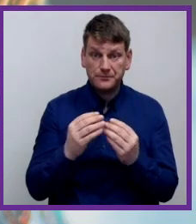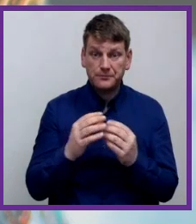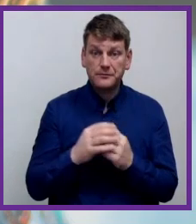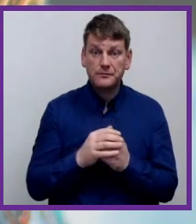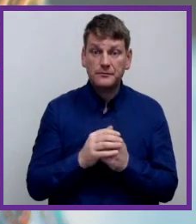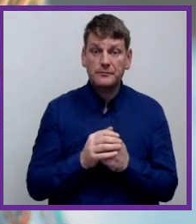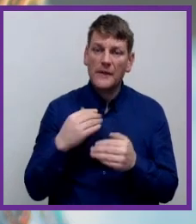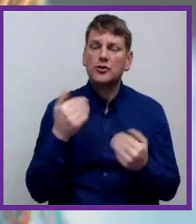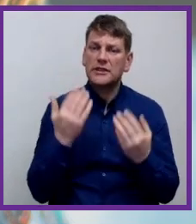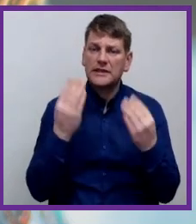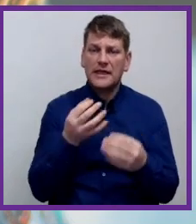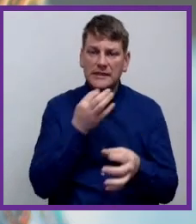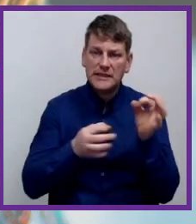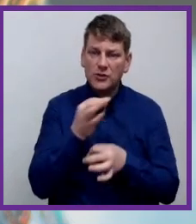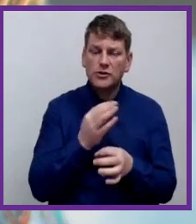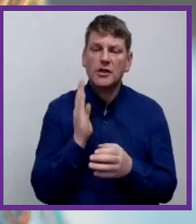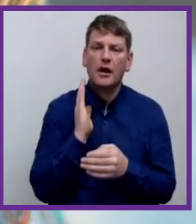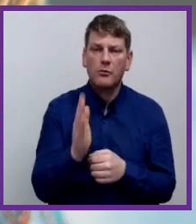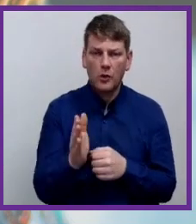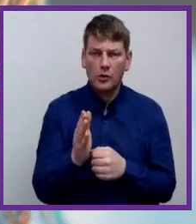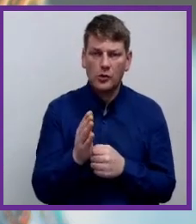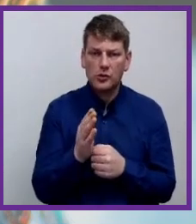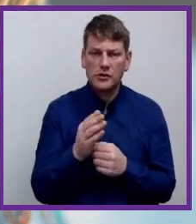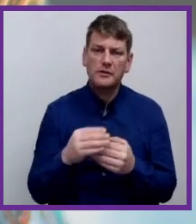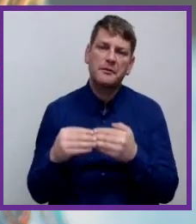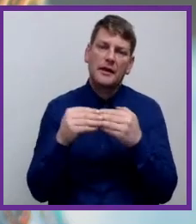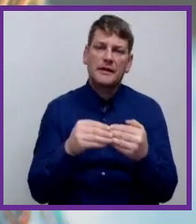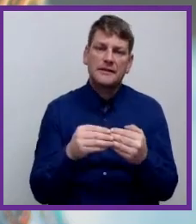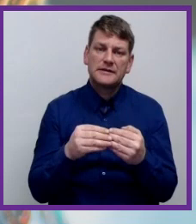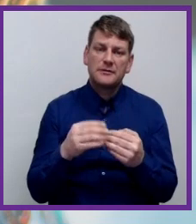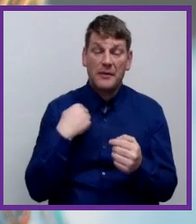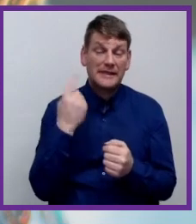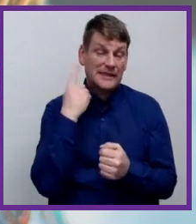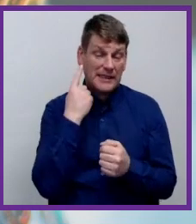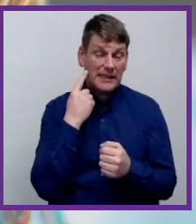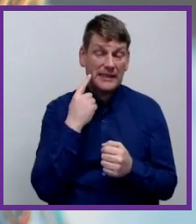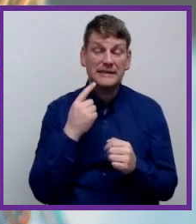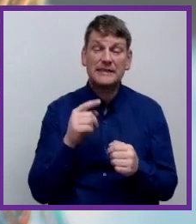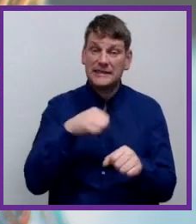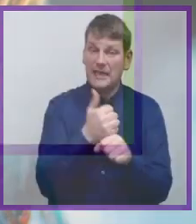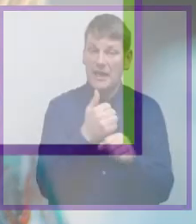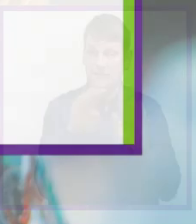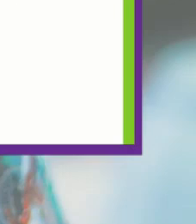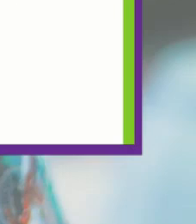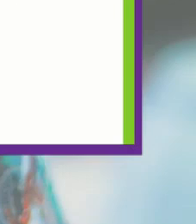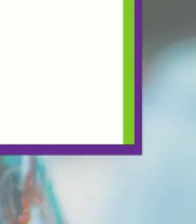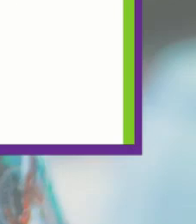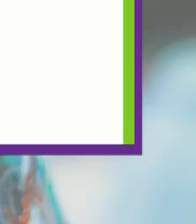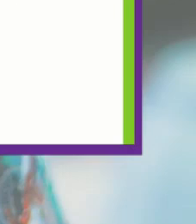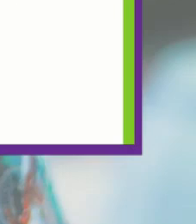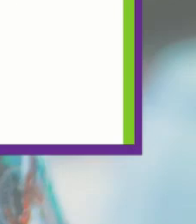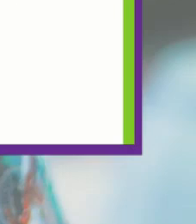dienas diskusijā būs ienest tā teikt, mēs tikko dzirdējām satversmes perspektīvu, tad es iesniegšu